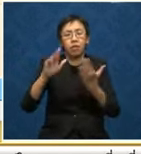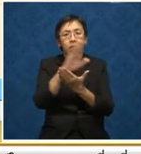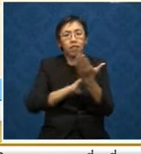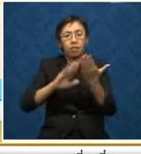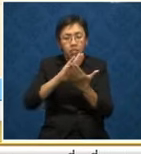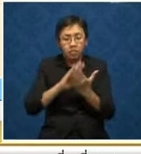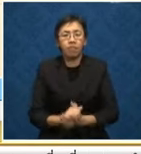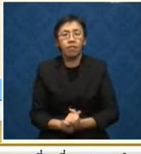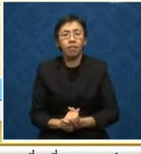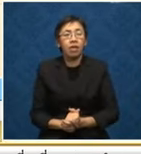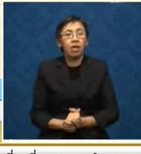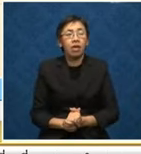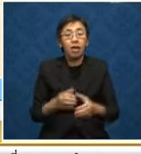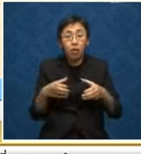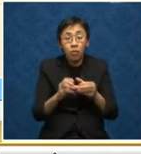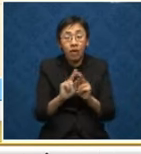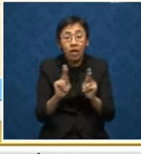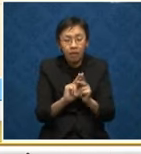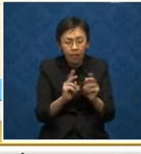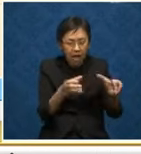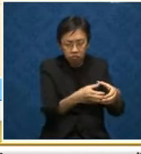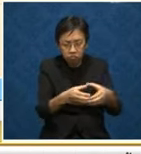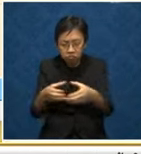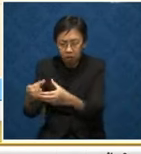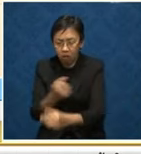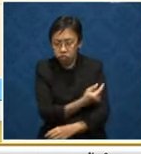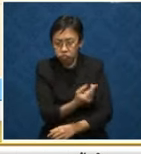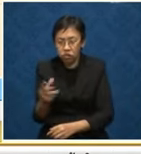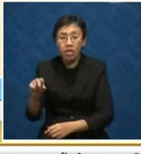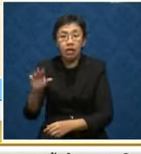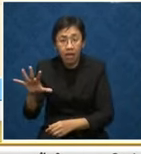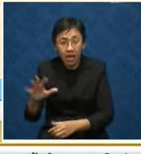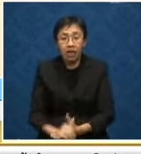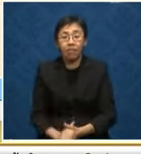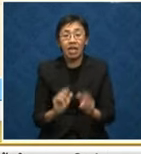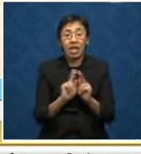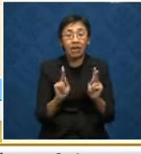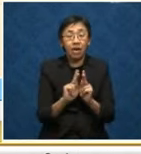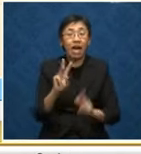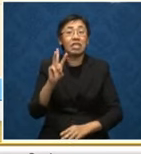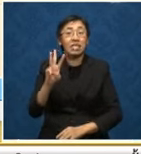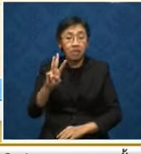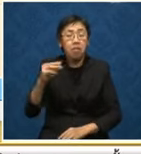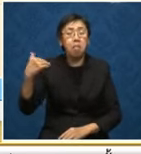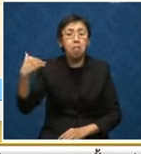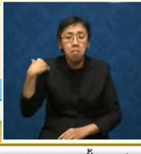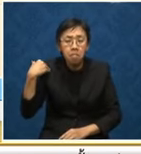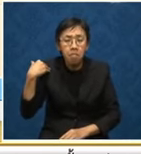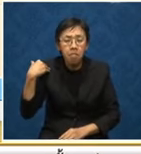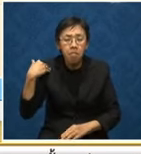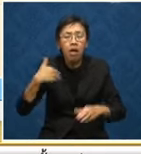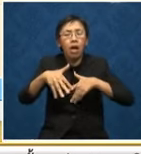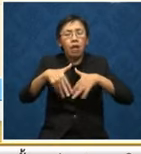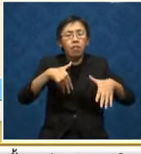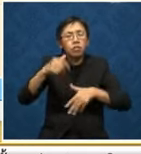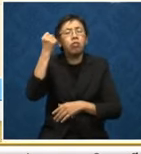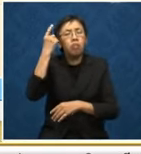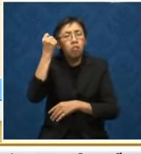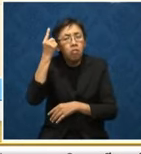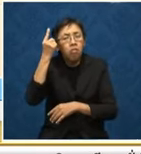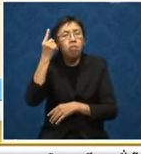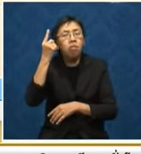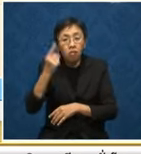ทราบว่ามีอยู่35คณะด้วยกันและยังมีกรรมธิการวิสามัญอีก ให้พี่น้องประชาชนได้เข้าใจภาพรวมว่าส